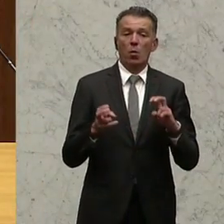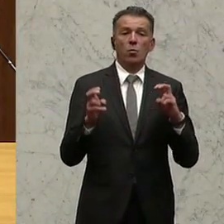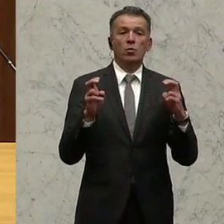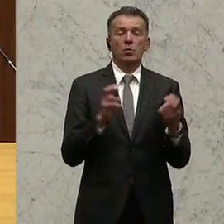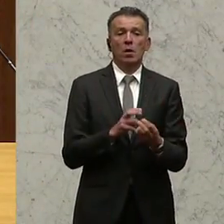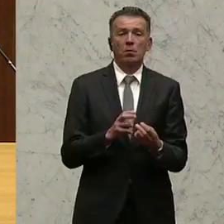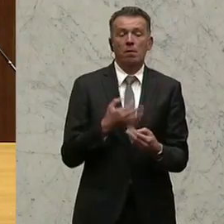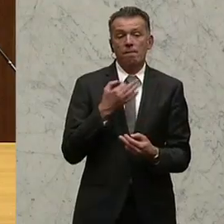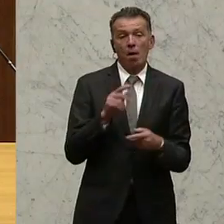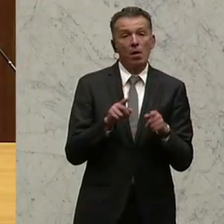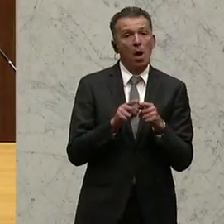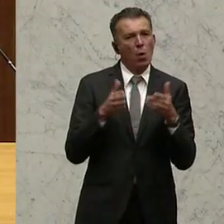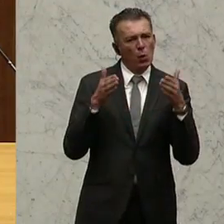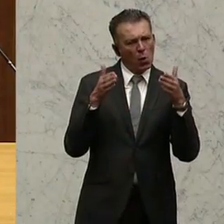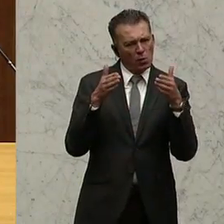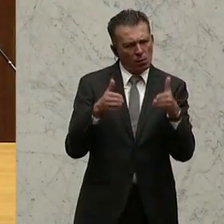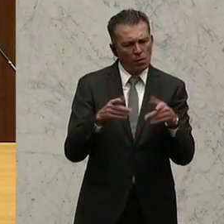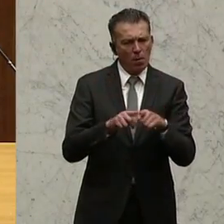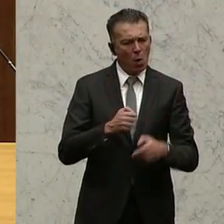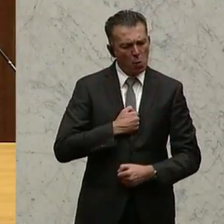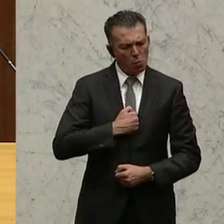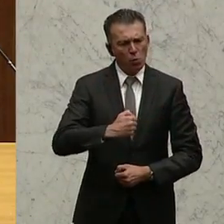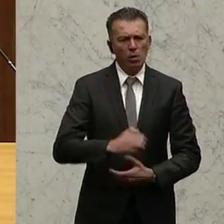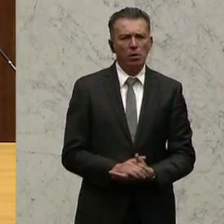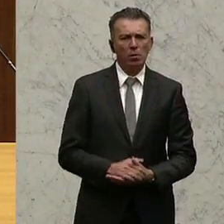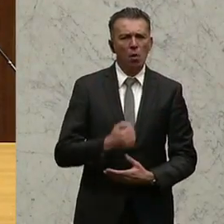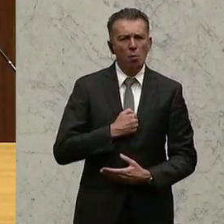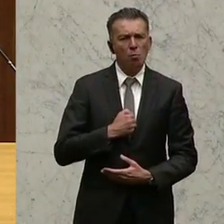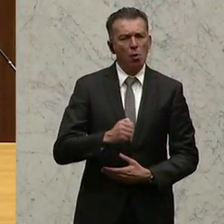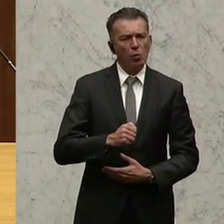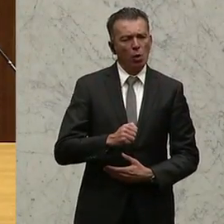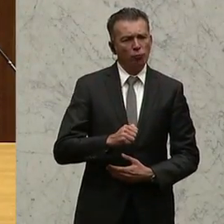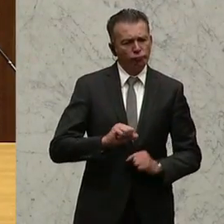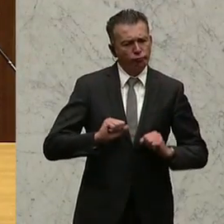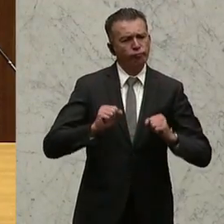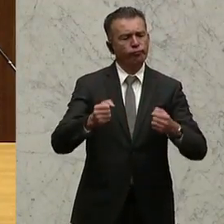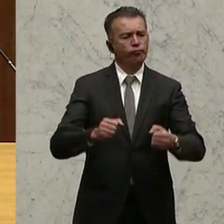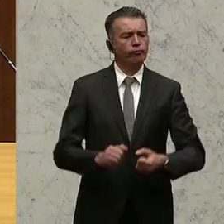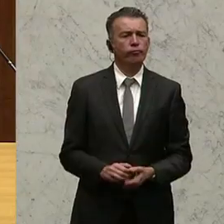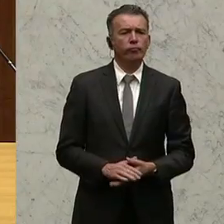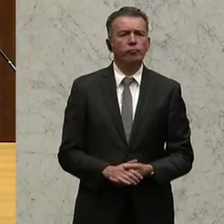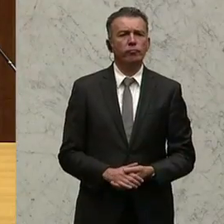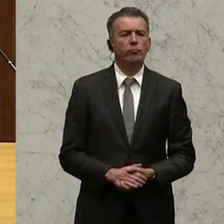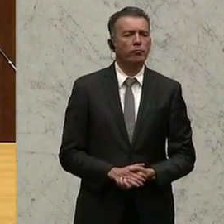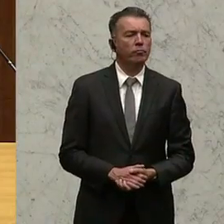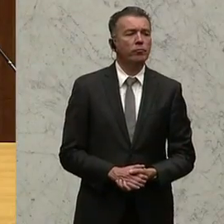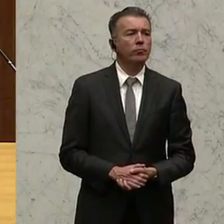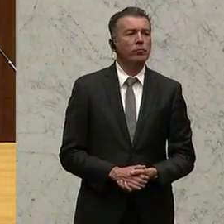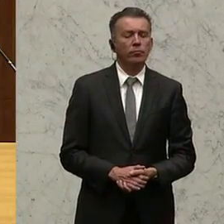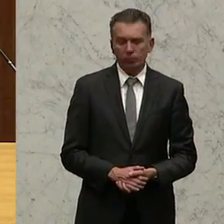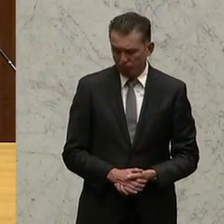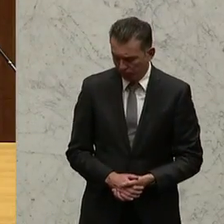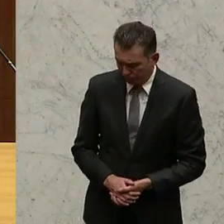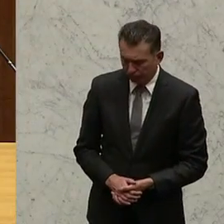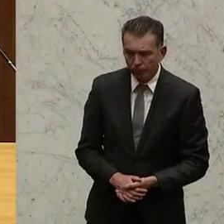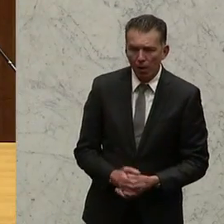der Konsequenz, aber vor allem auch des Mutes. Mutig voranzustreiten und genau die Energie hier